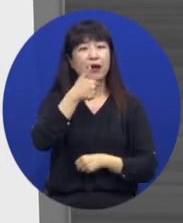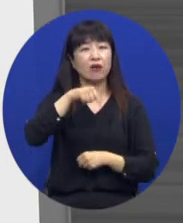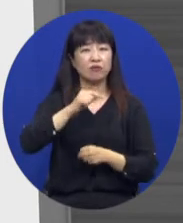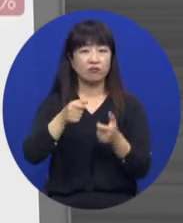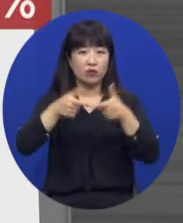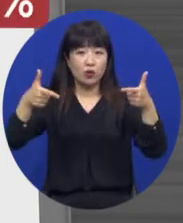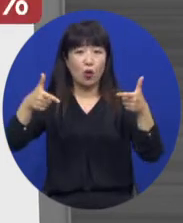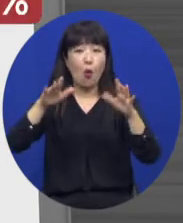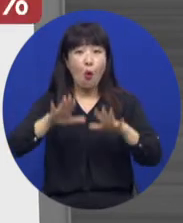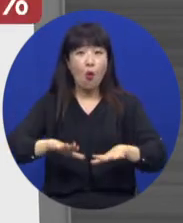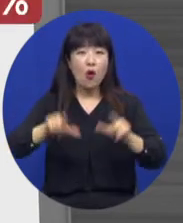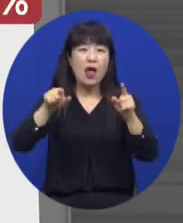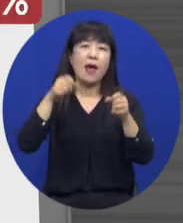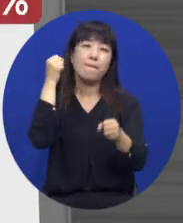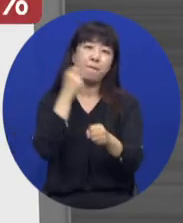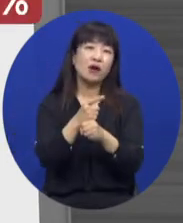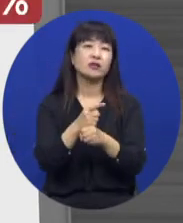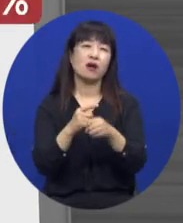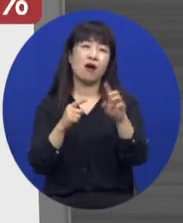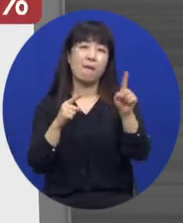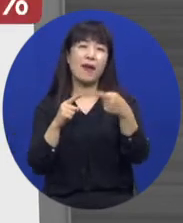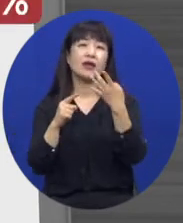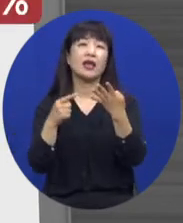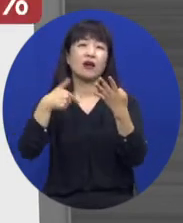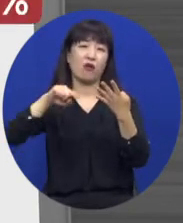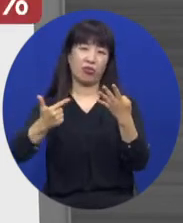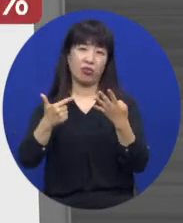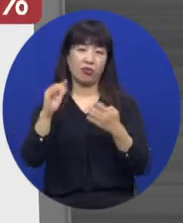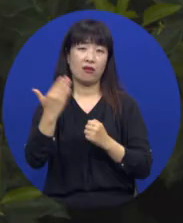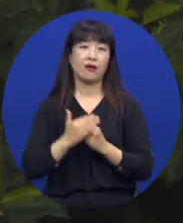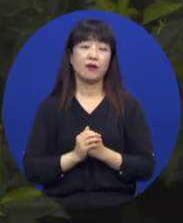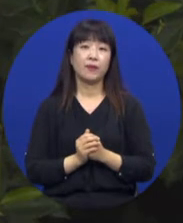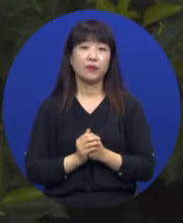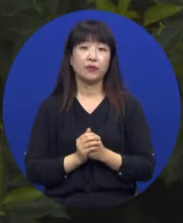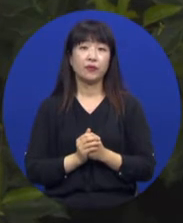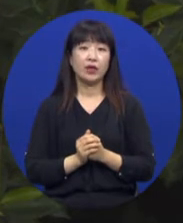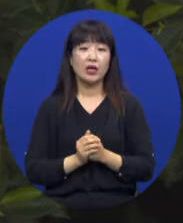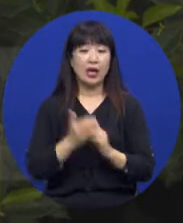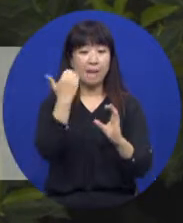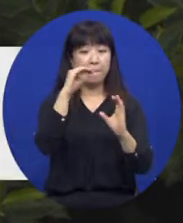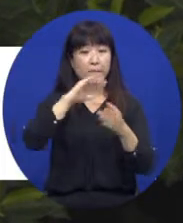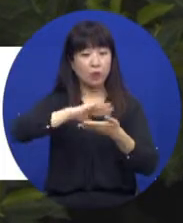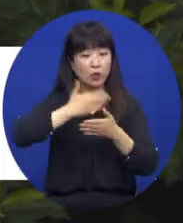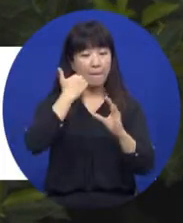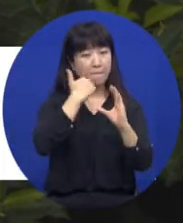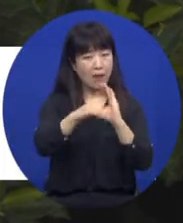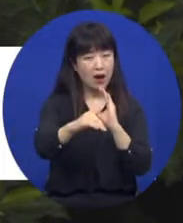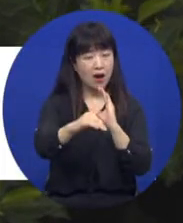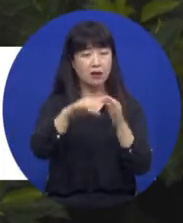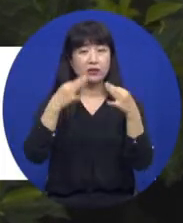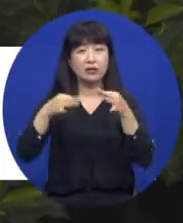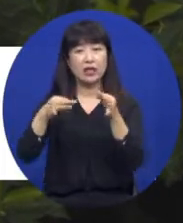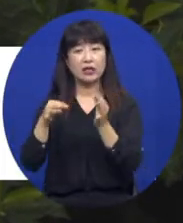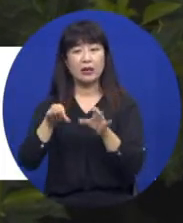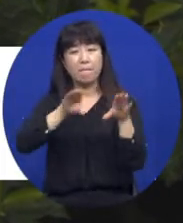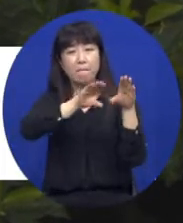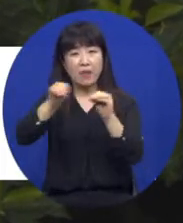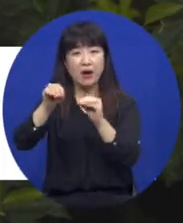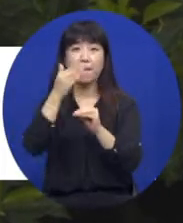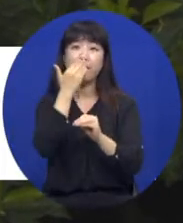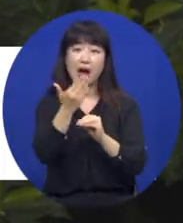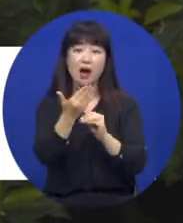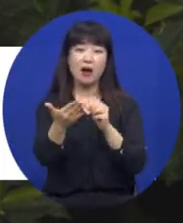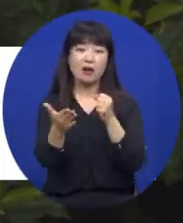올해 들어서는 벌써 팩 4건의 이루고 있습니다 어 개 3 이체를 할 경우에는 은행에서 지급정지를 하기